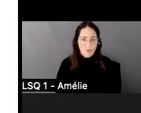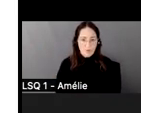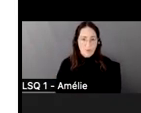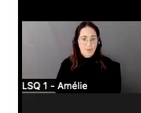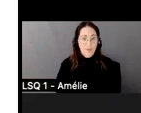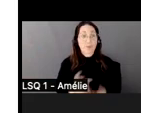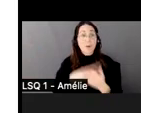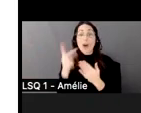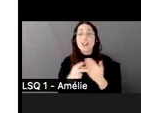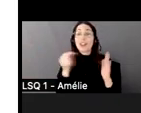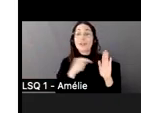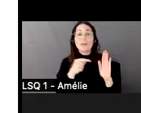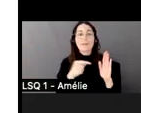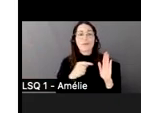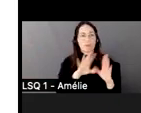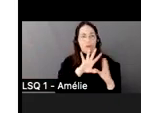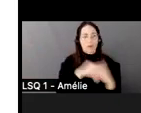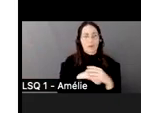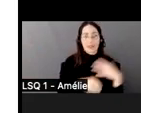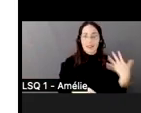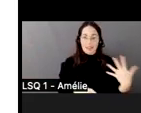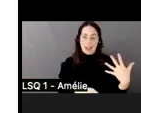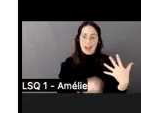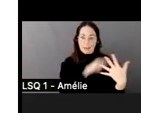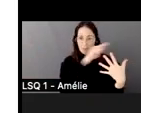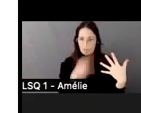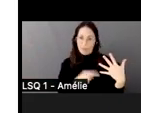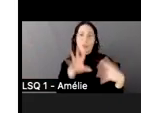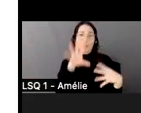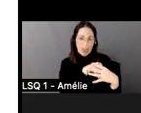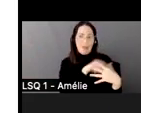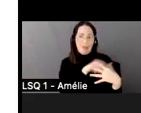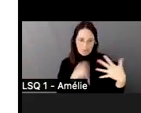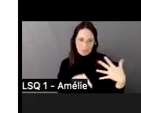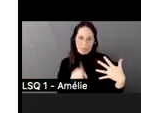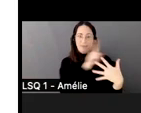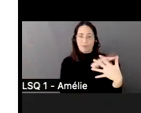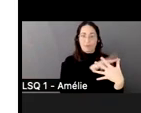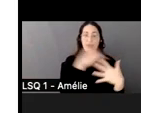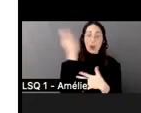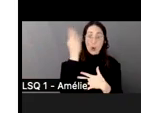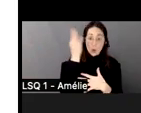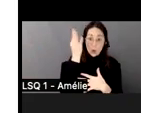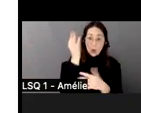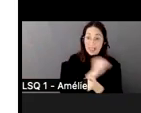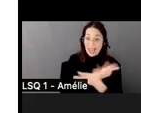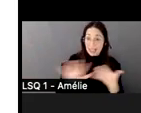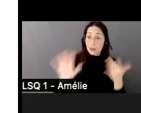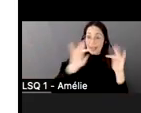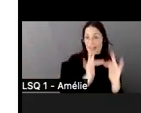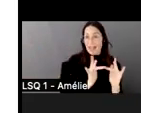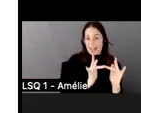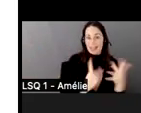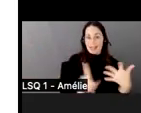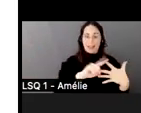Ce projet comporte 5 composants. Nous avons les cours en ligne gratuits,